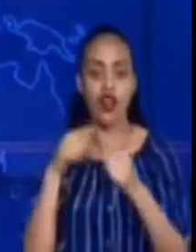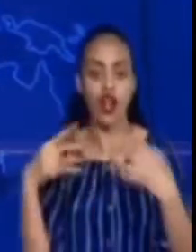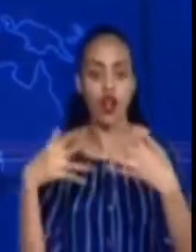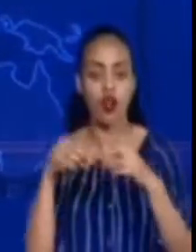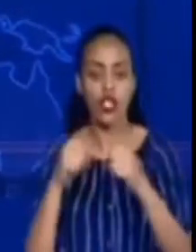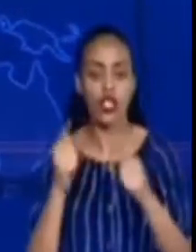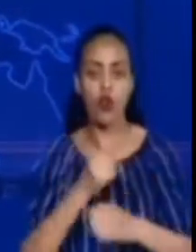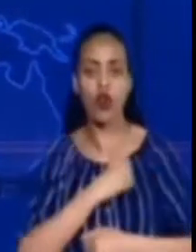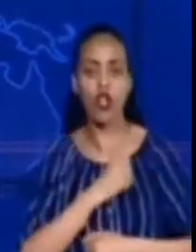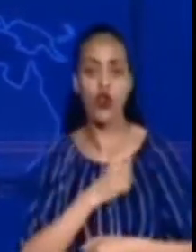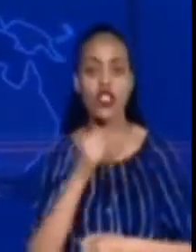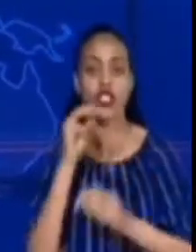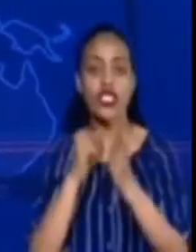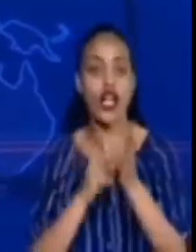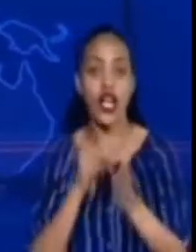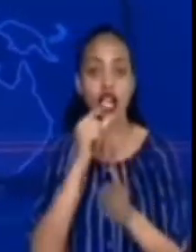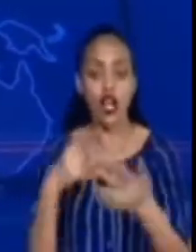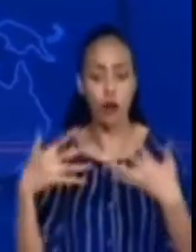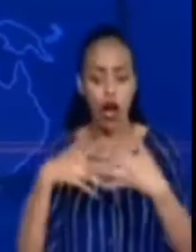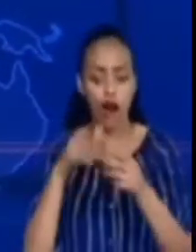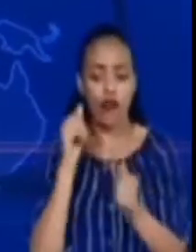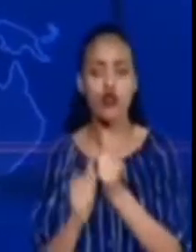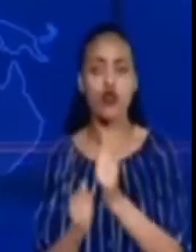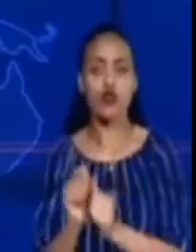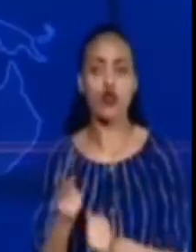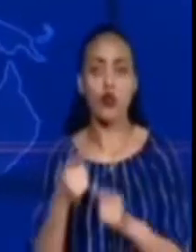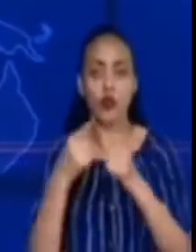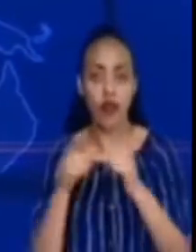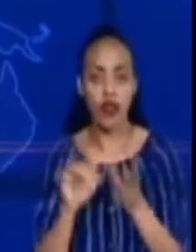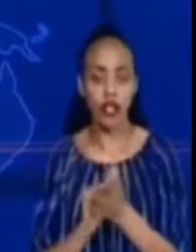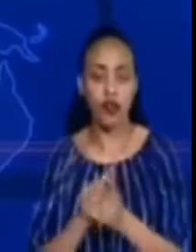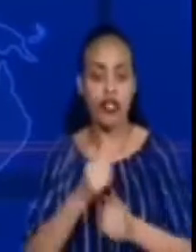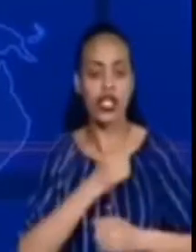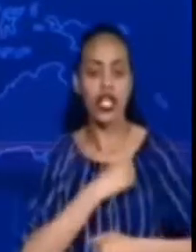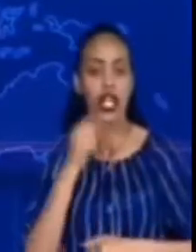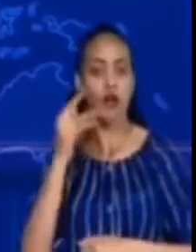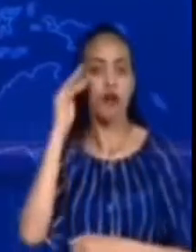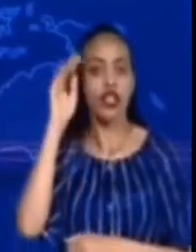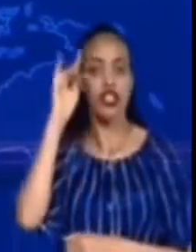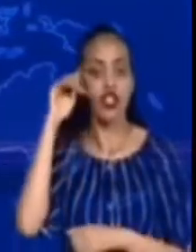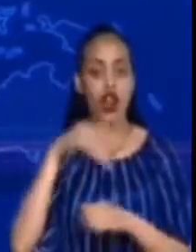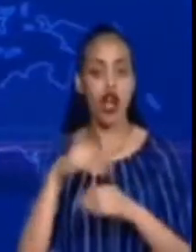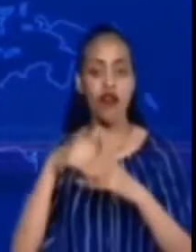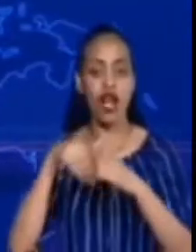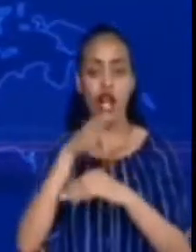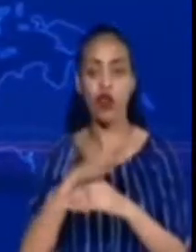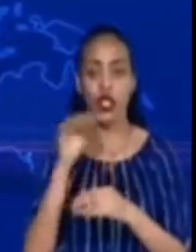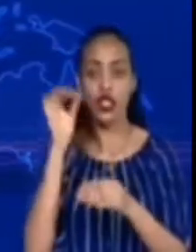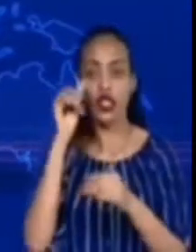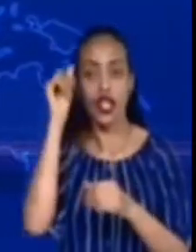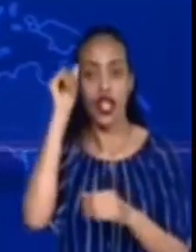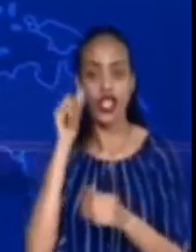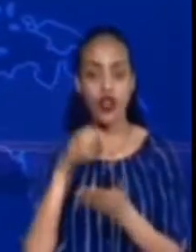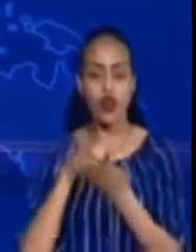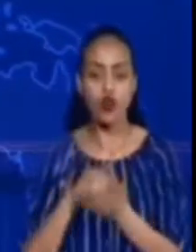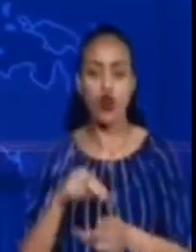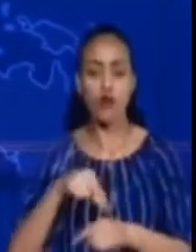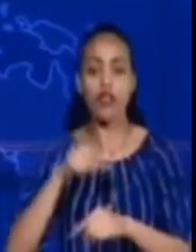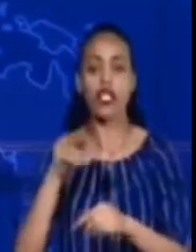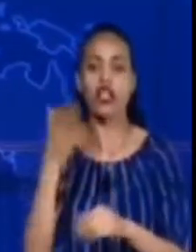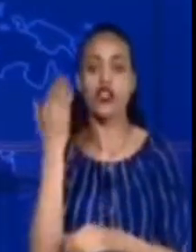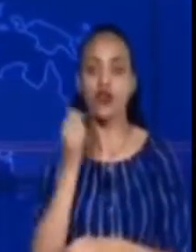simun sayanesaw mader yemaychil andi sew alla bakat marrazaw ey sew betam emigermachu mani